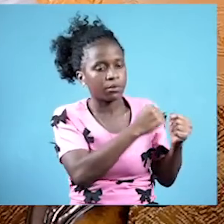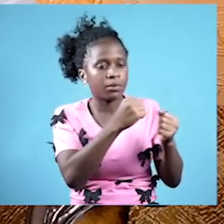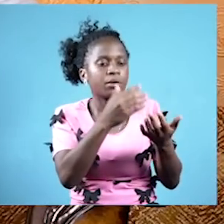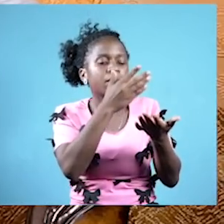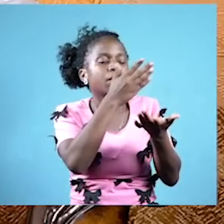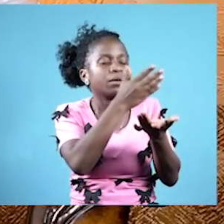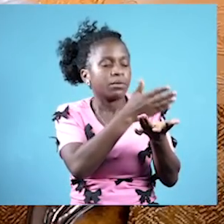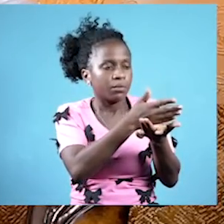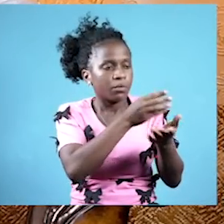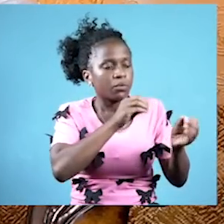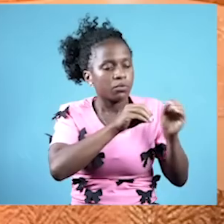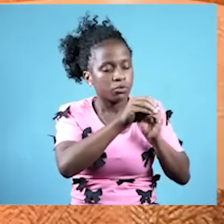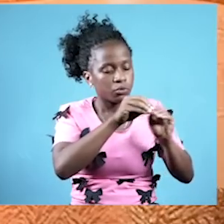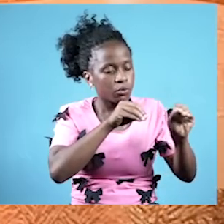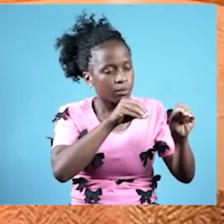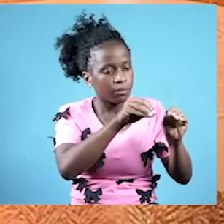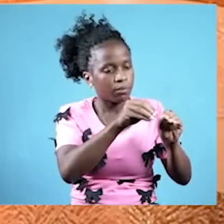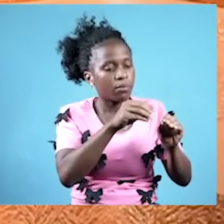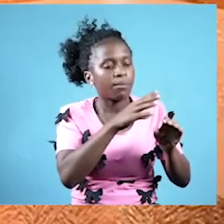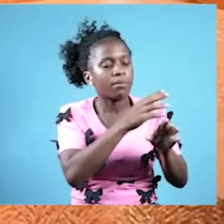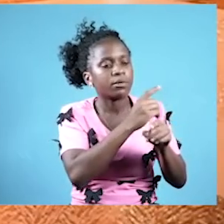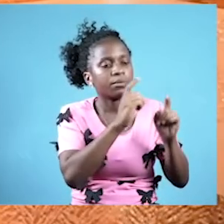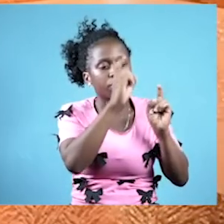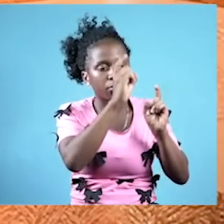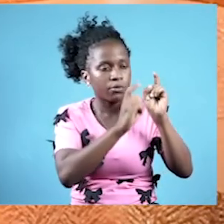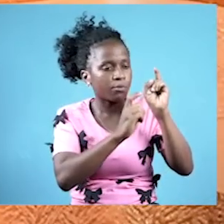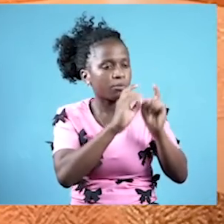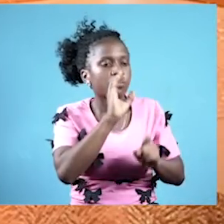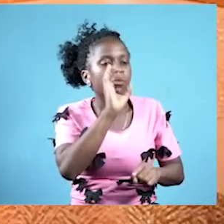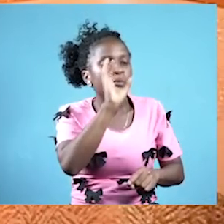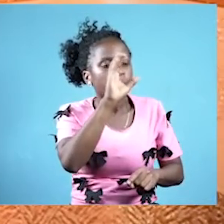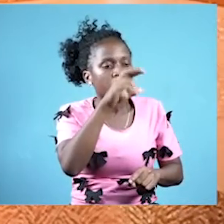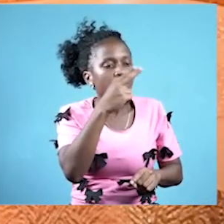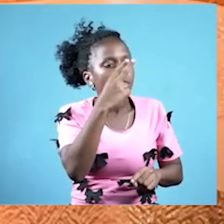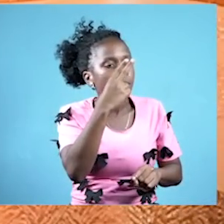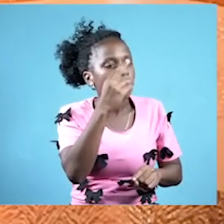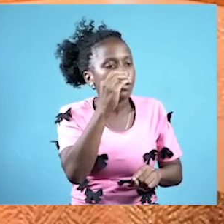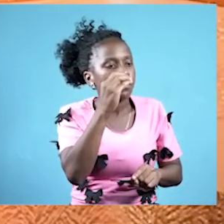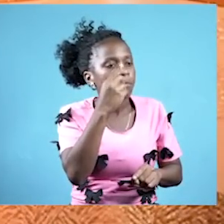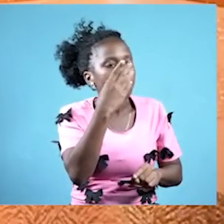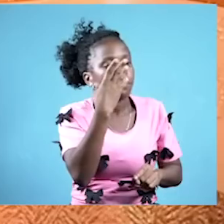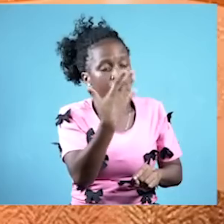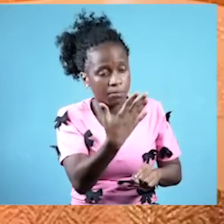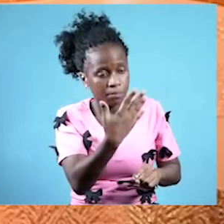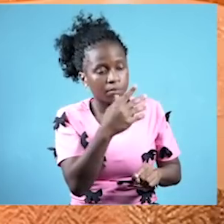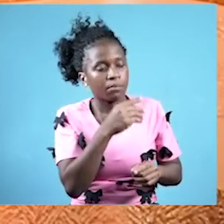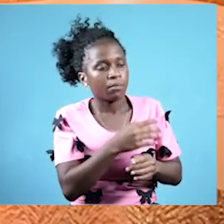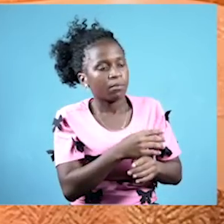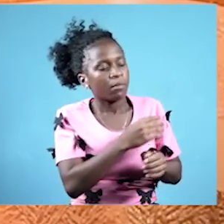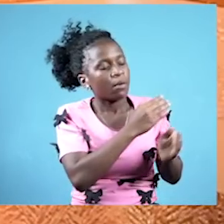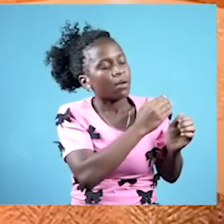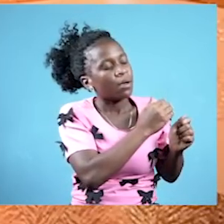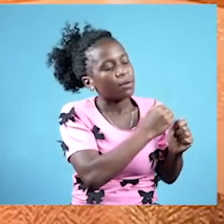mwaka 2015. Nini hisia zenu, haki kutendeka wapi na nini kilitokea